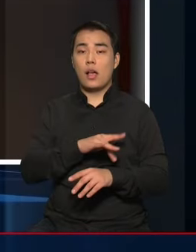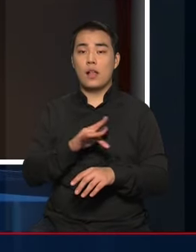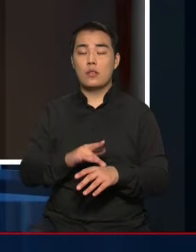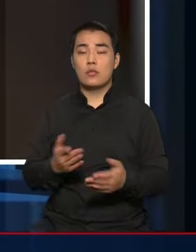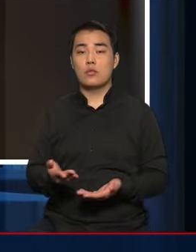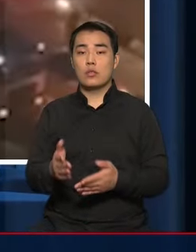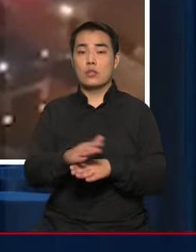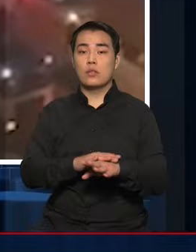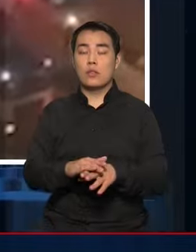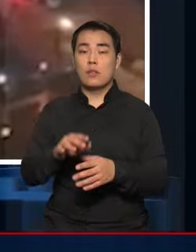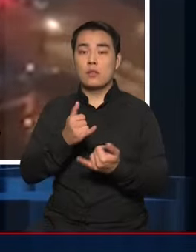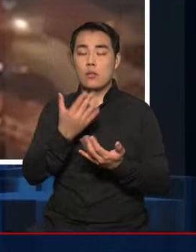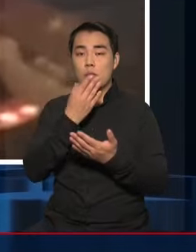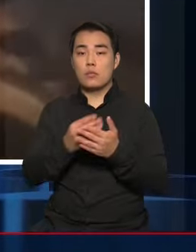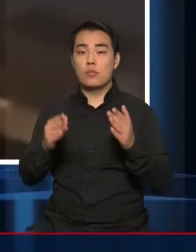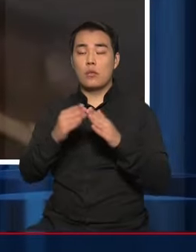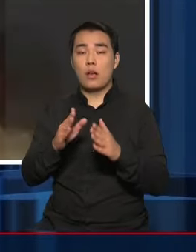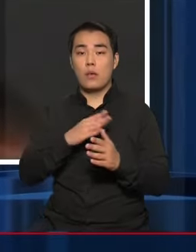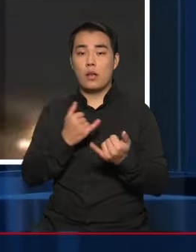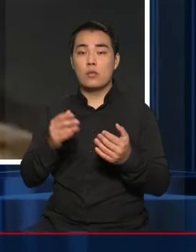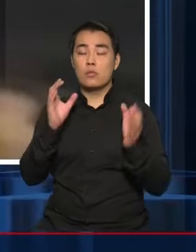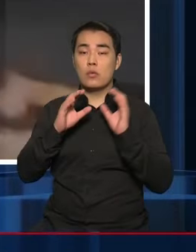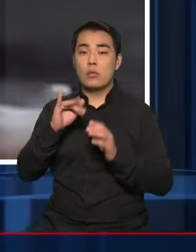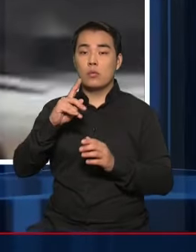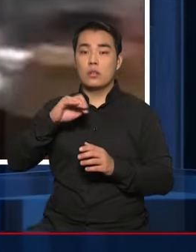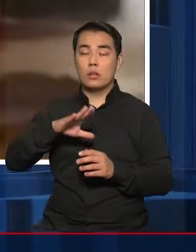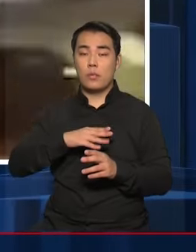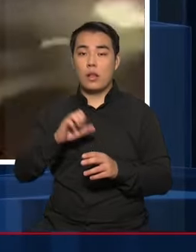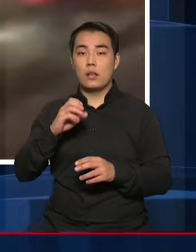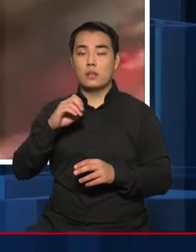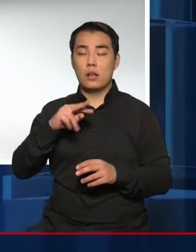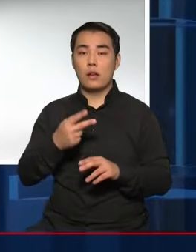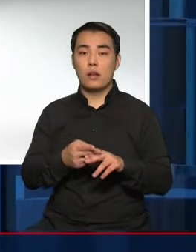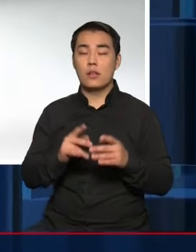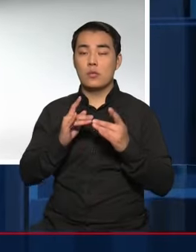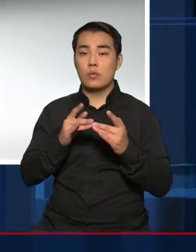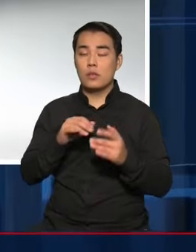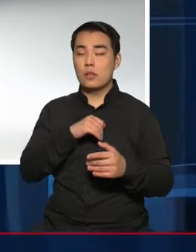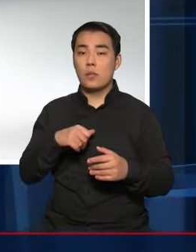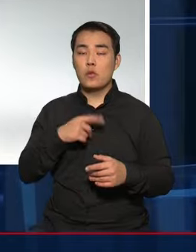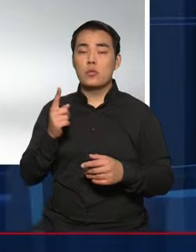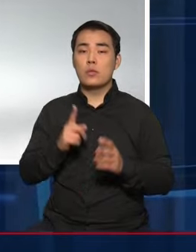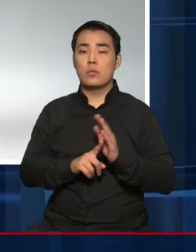тұрғындарының көбісі өз үйлерінде болған. Солардың бірі студент Асаль Хашимова. Жатақханада тұратын Асаль басында